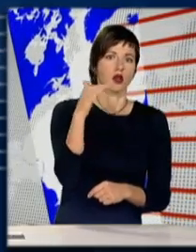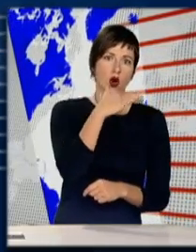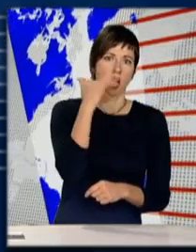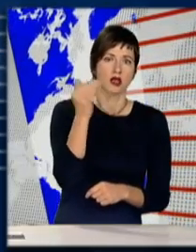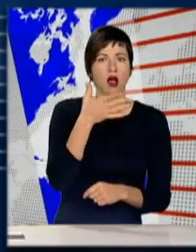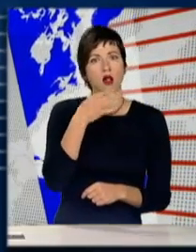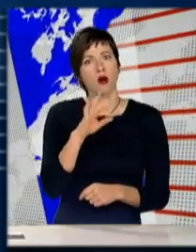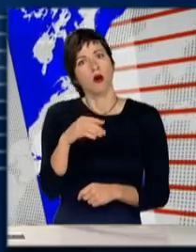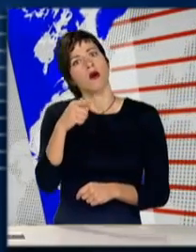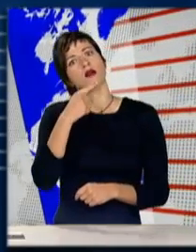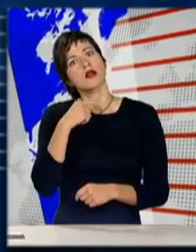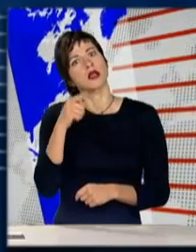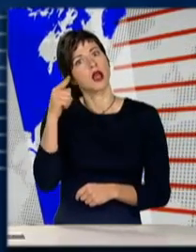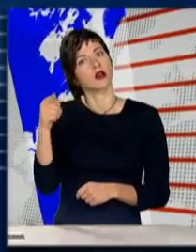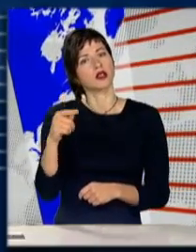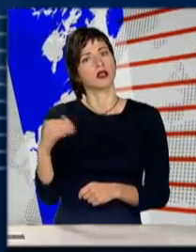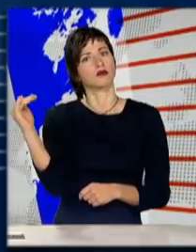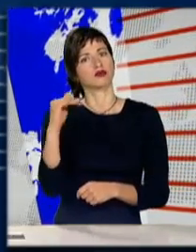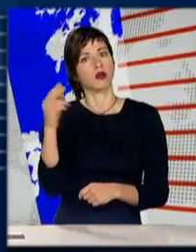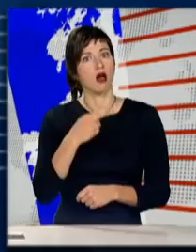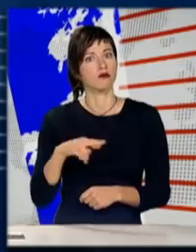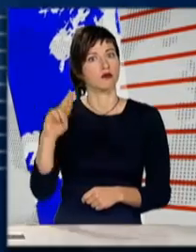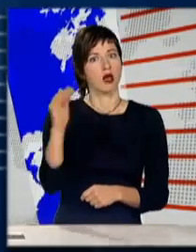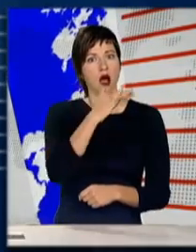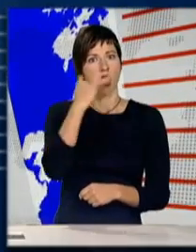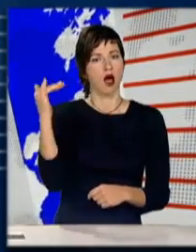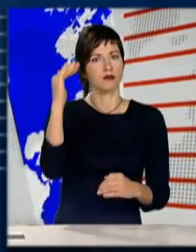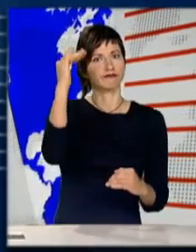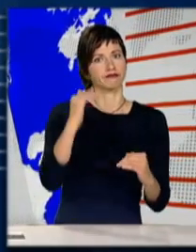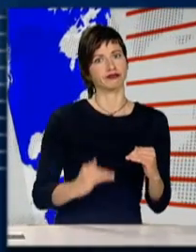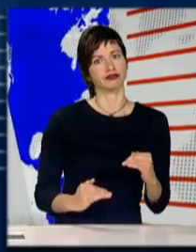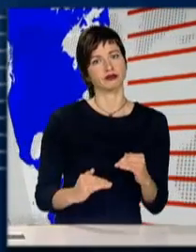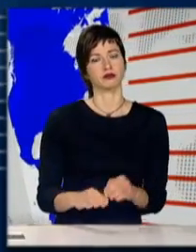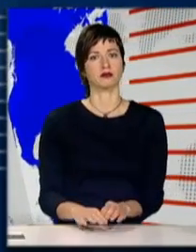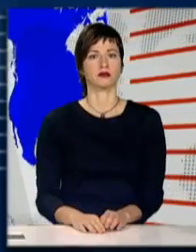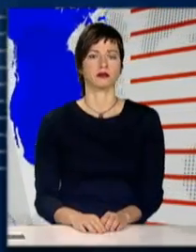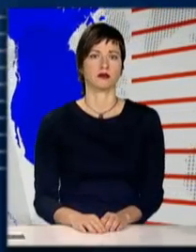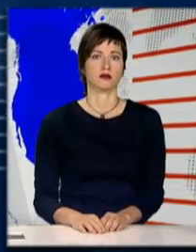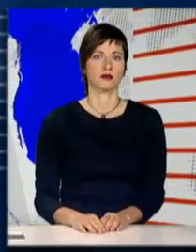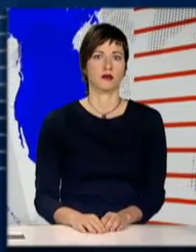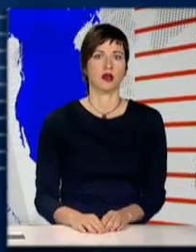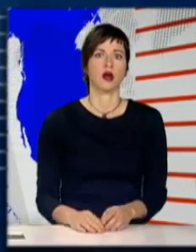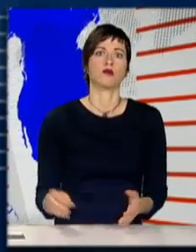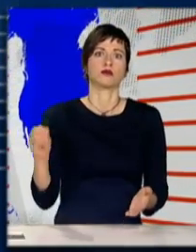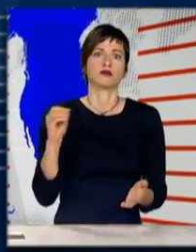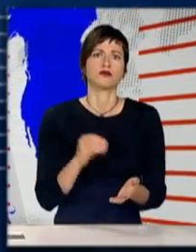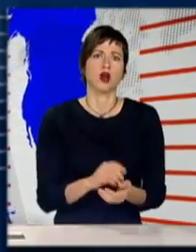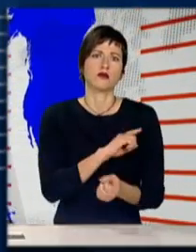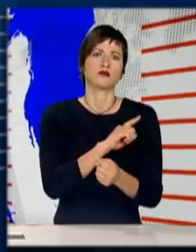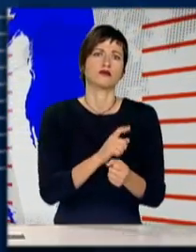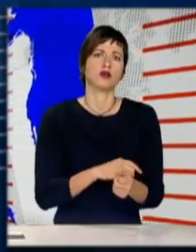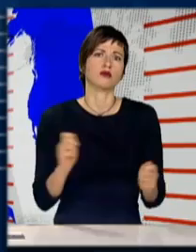και Χανίων, καθώς στο Μέν Ηράκλειο η ζήτηση είναι αυξημένη, ενώ στα Χανιά χαρακτηρίζεται υποτονική. Σε νέο γύρο